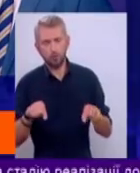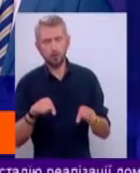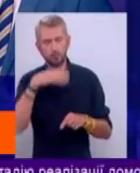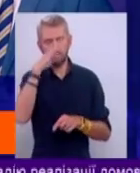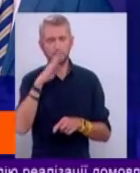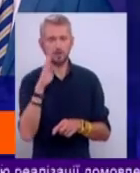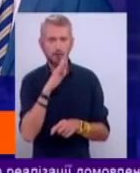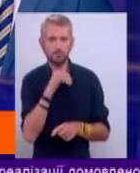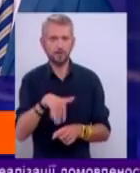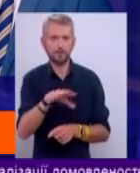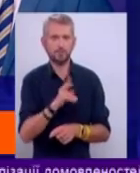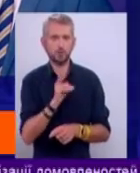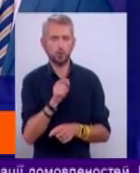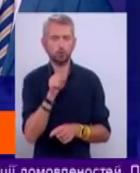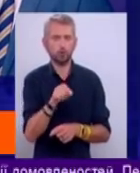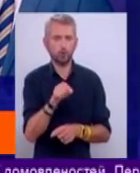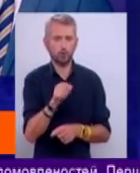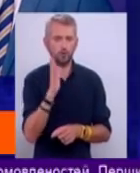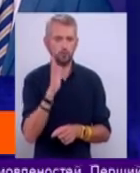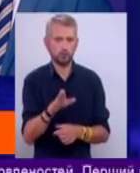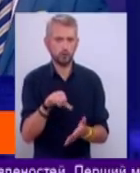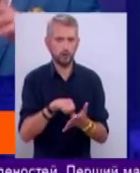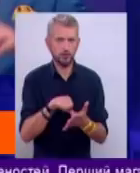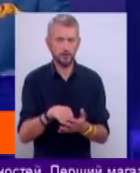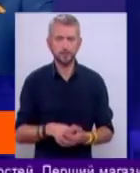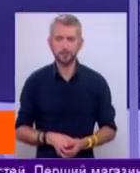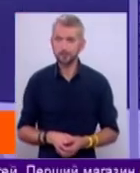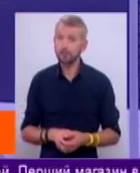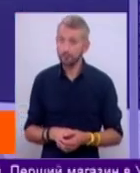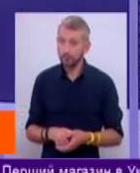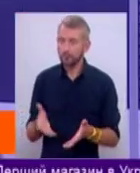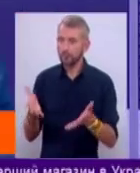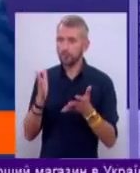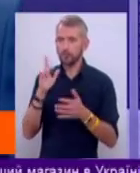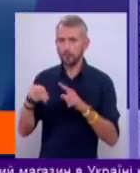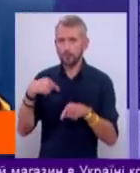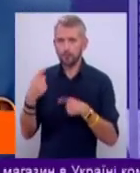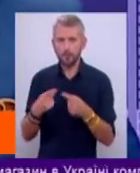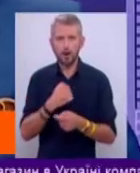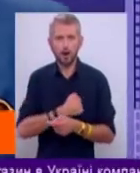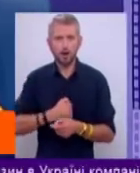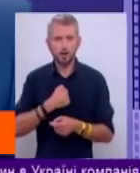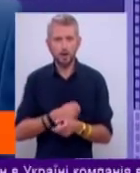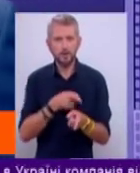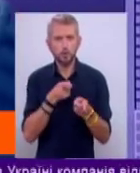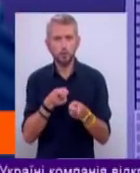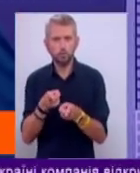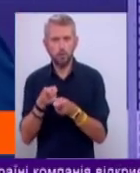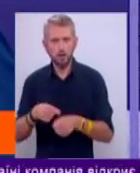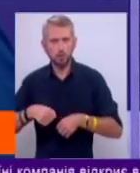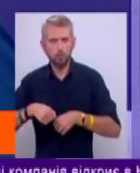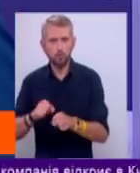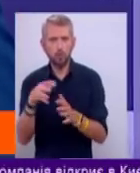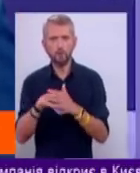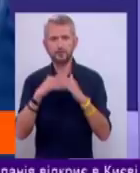батькам і всім, хто до цього буде дотичний. Зрозуміло, будемо рухатися далі. Агресія, цькування, побої